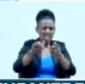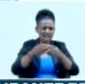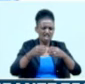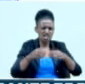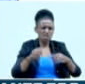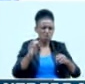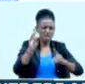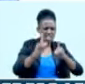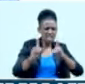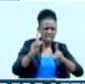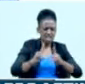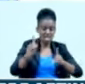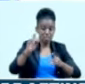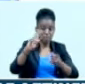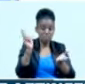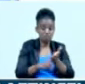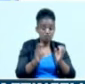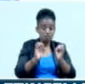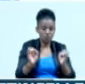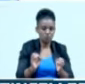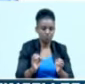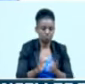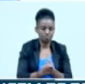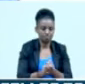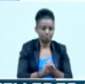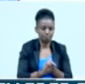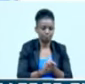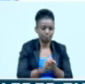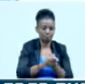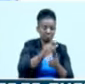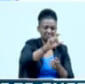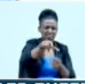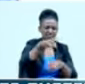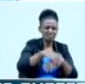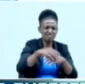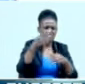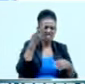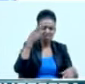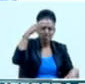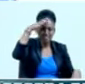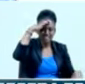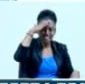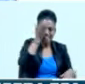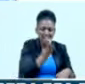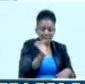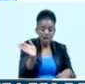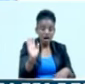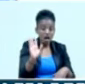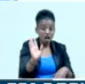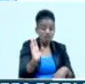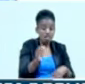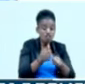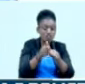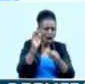akabyini bagize urubyiniro bitemewe tukabigaragaza wenda amara nk'icyumweru bitari byafata abantu bakabwa batari gusubwa polisi ntiyaduhutse oya icyo gihe tuba